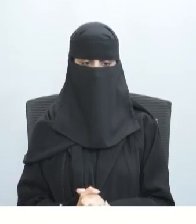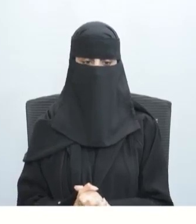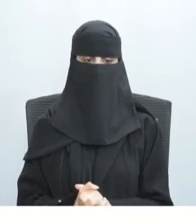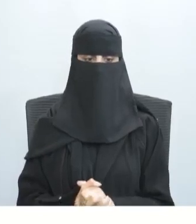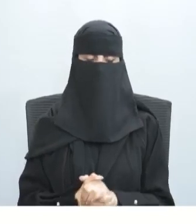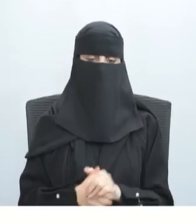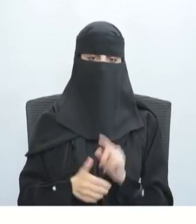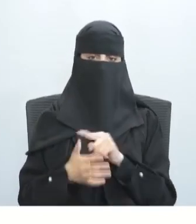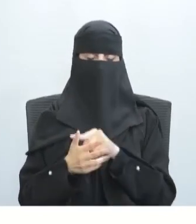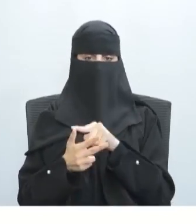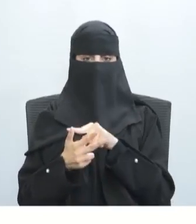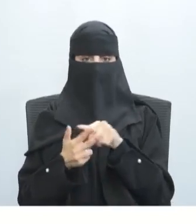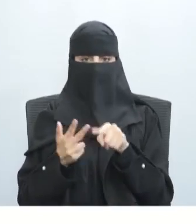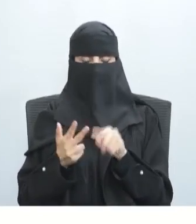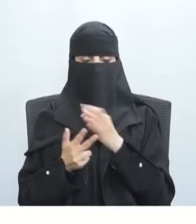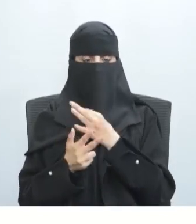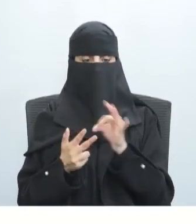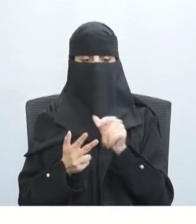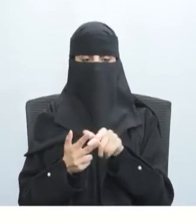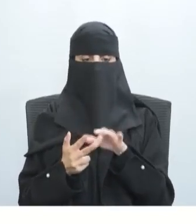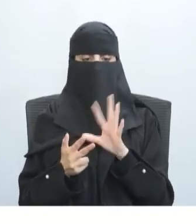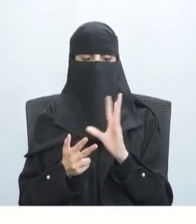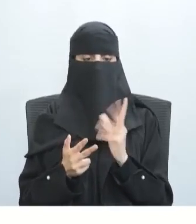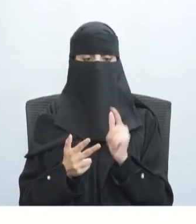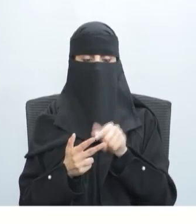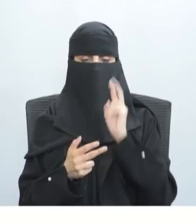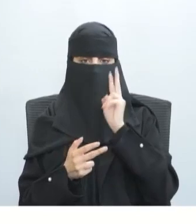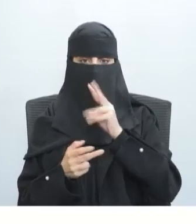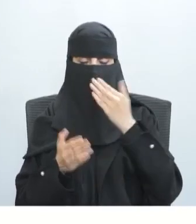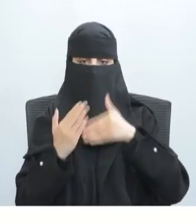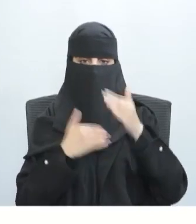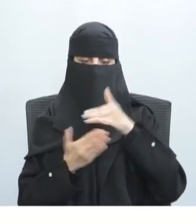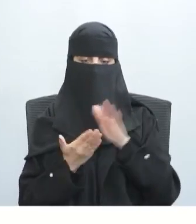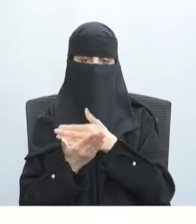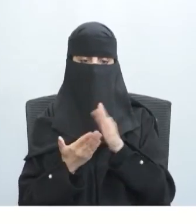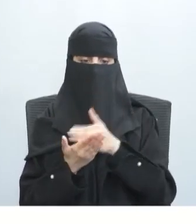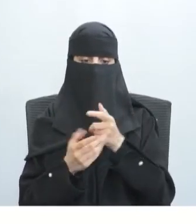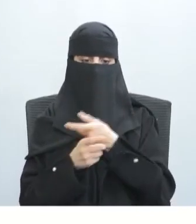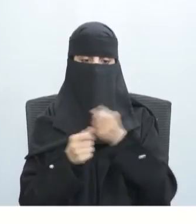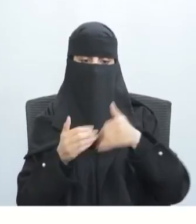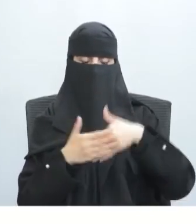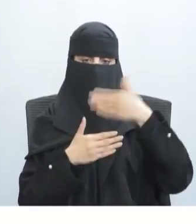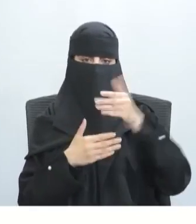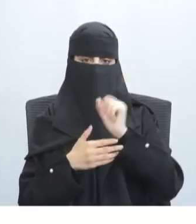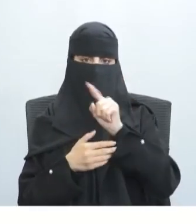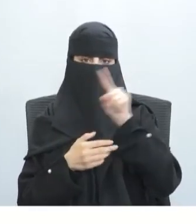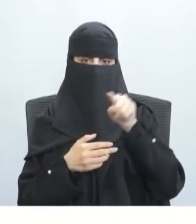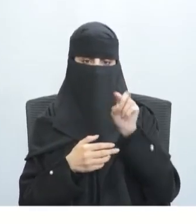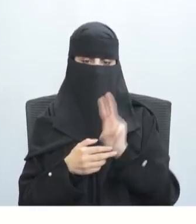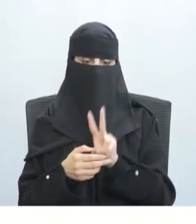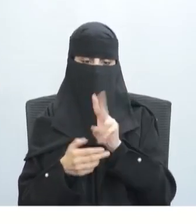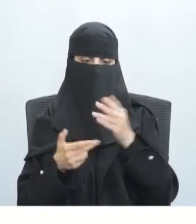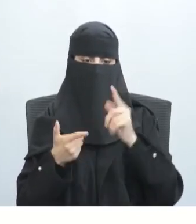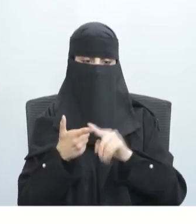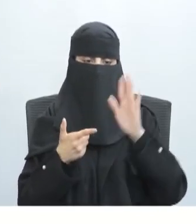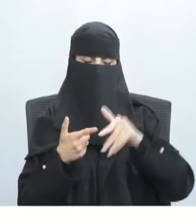النتيجه اذا لدينا كما ذكرنا نستذكر هذه الرموز اف في وهي القيمه المستقبليه